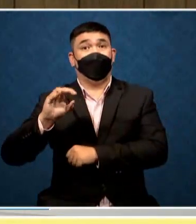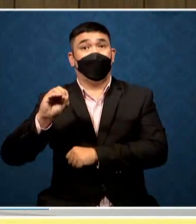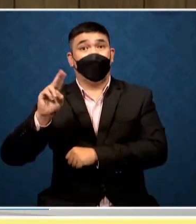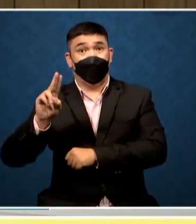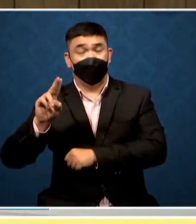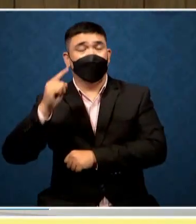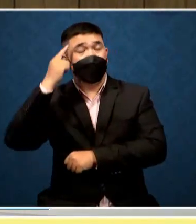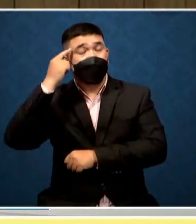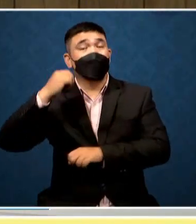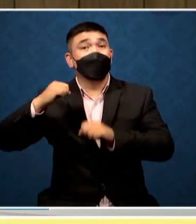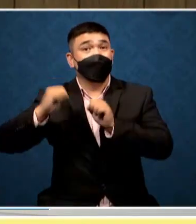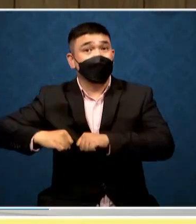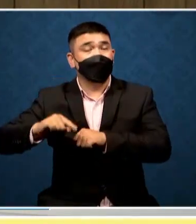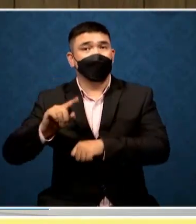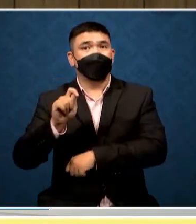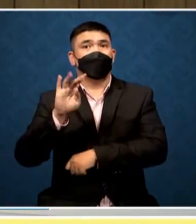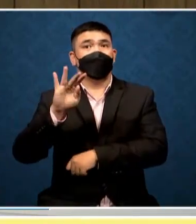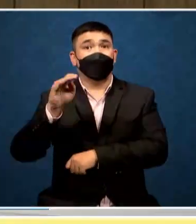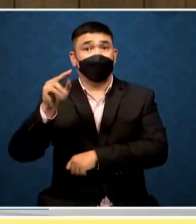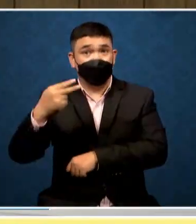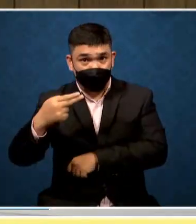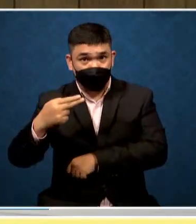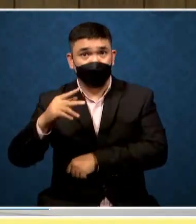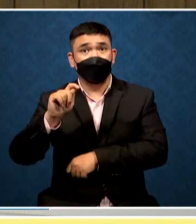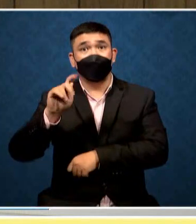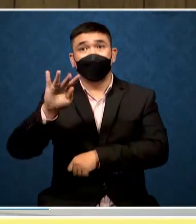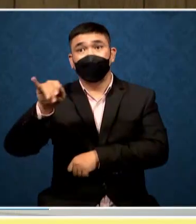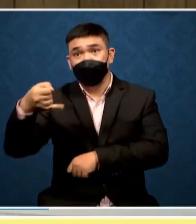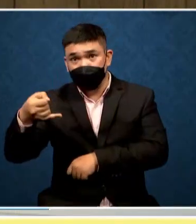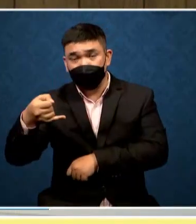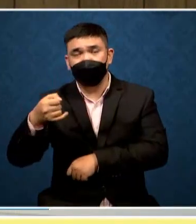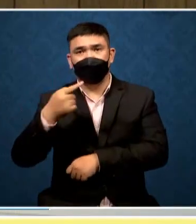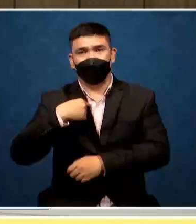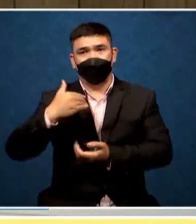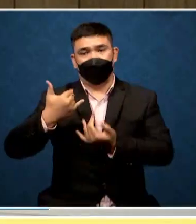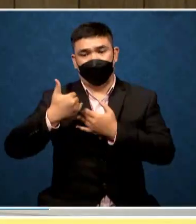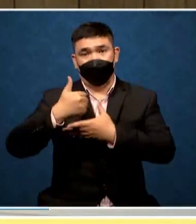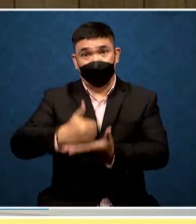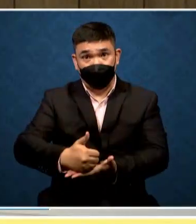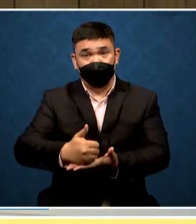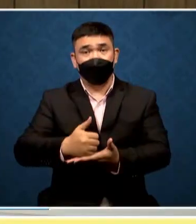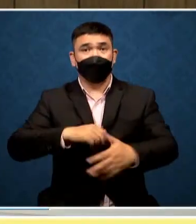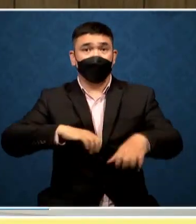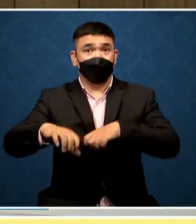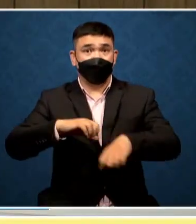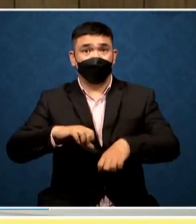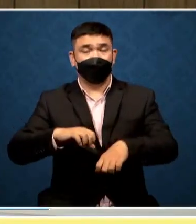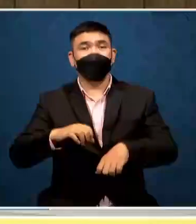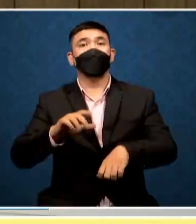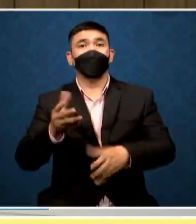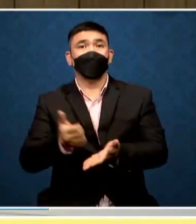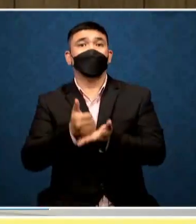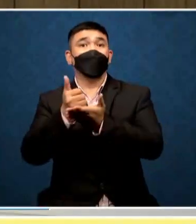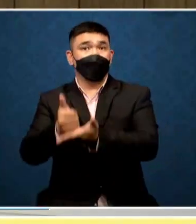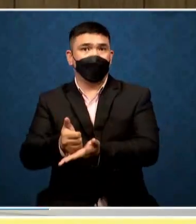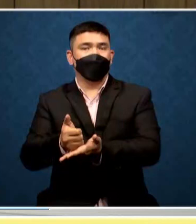ความว่าองค์กรปกครองส่วนท้องถิ่นเนี่ยร้องขอให้ทางองค์การบริหารส่วนจังหวัดเนี่ยเข้ามาช่วยนะครับองค์การบริหารส่วนจังหวัดก็รับช่วย